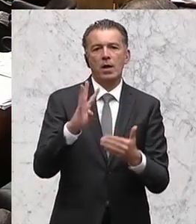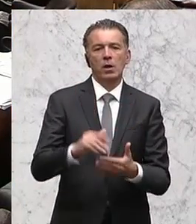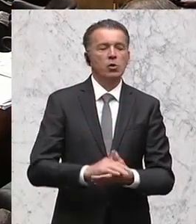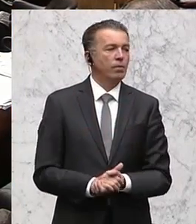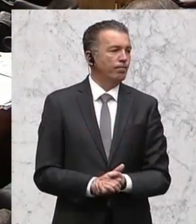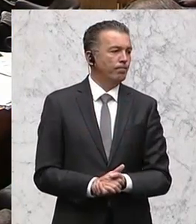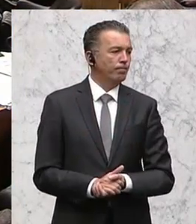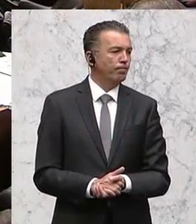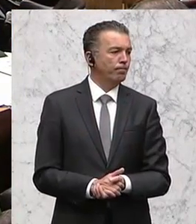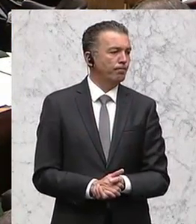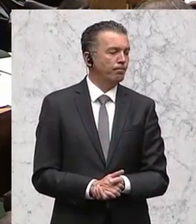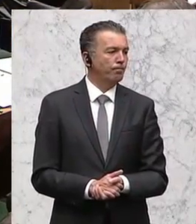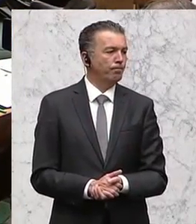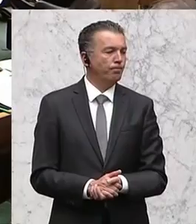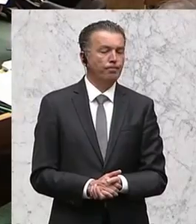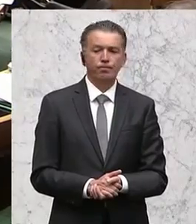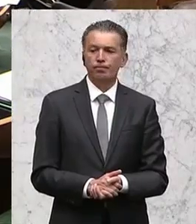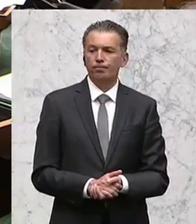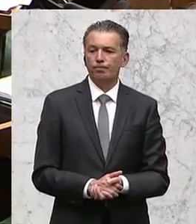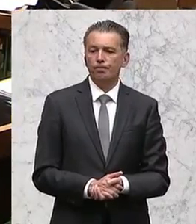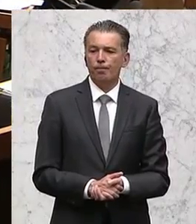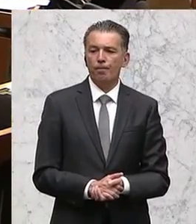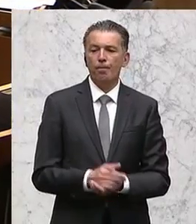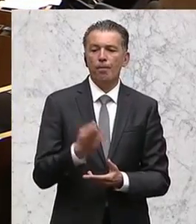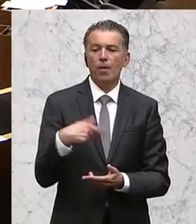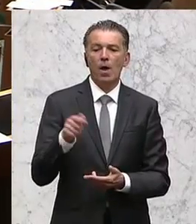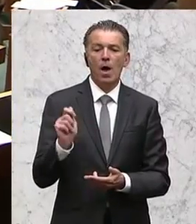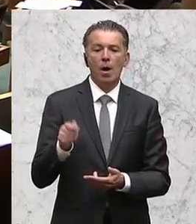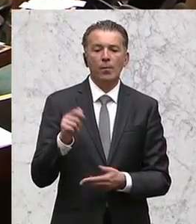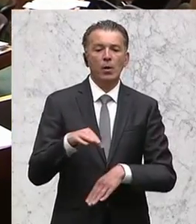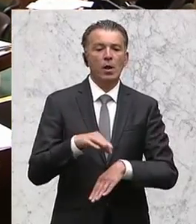Argumentiert Franz Kirchgatterer von der SPÖ.